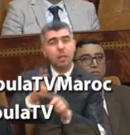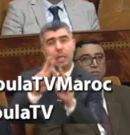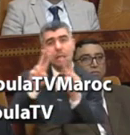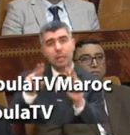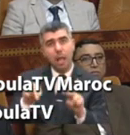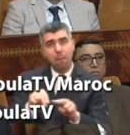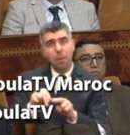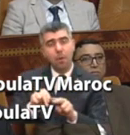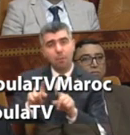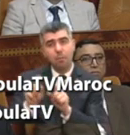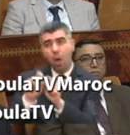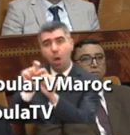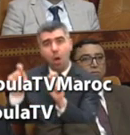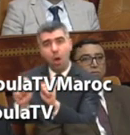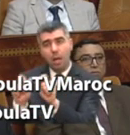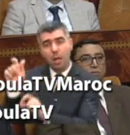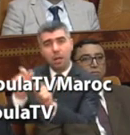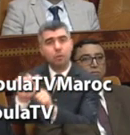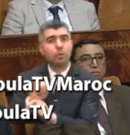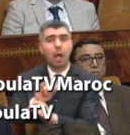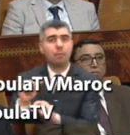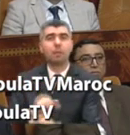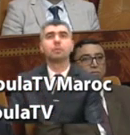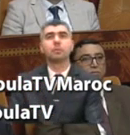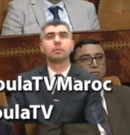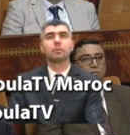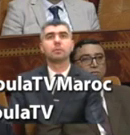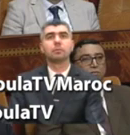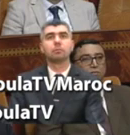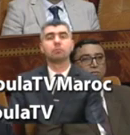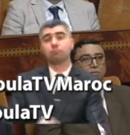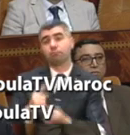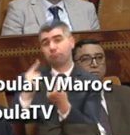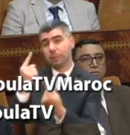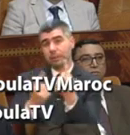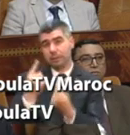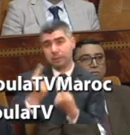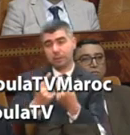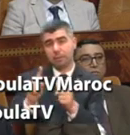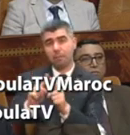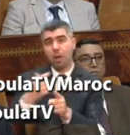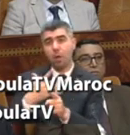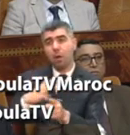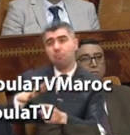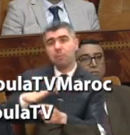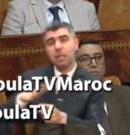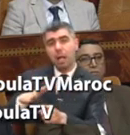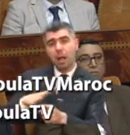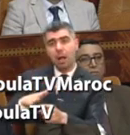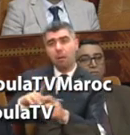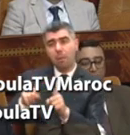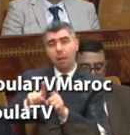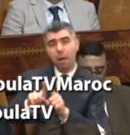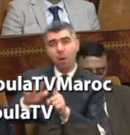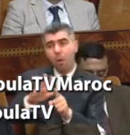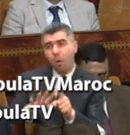لا يعتبر خيارا أوليا. أيضا الفوارق المجالية بين الأقاليم يحد من نجاعة التوجيه